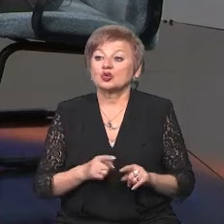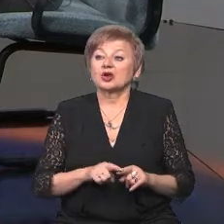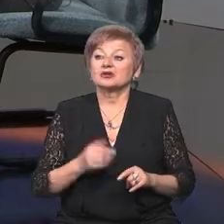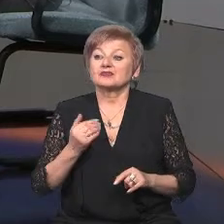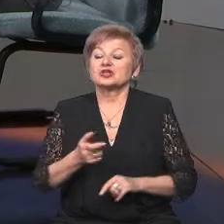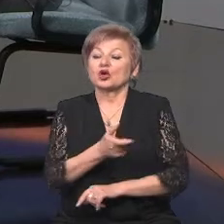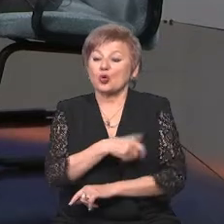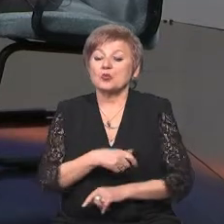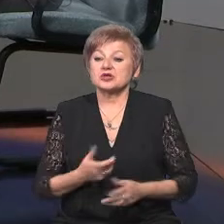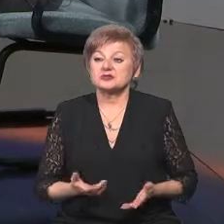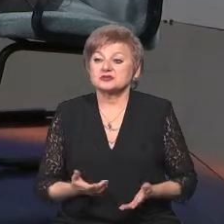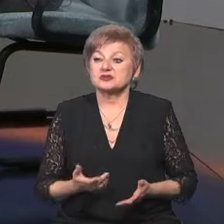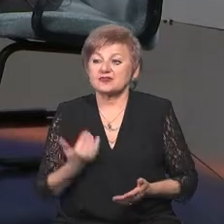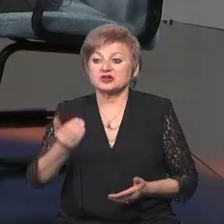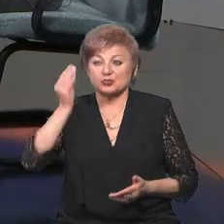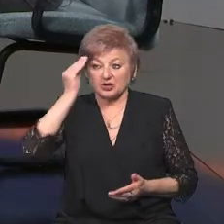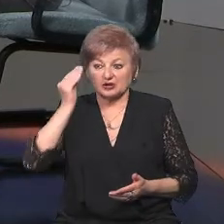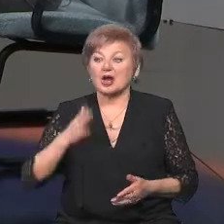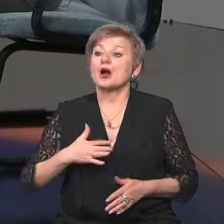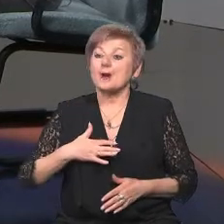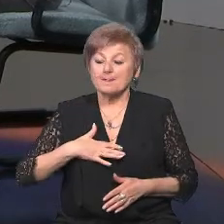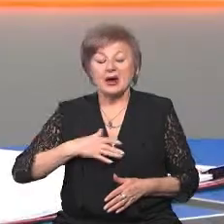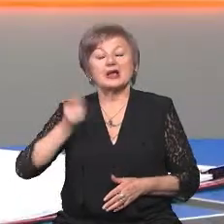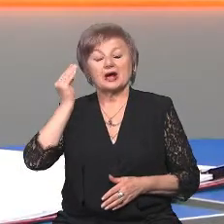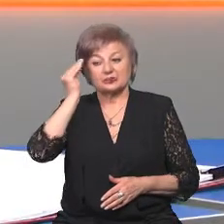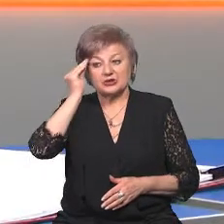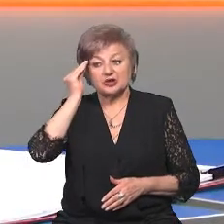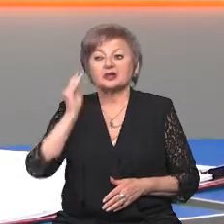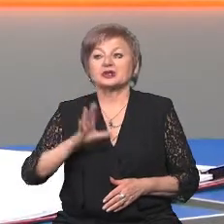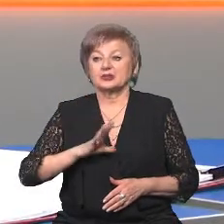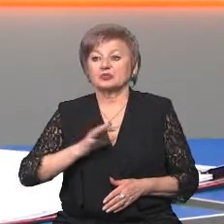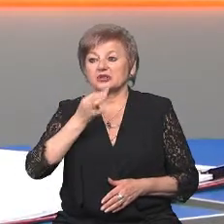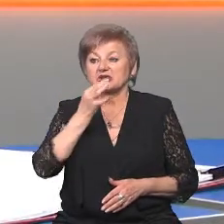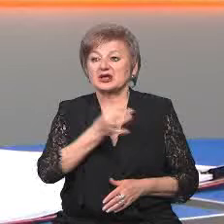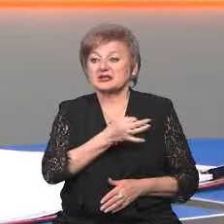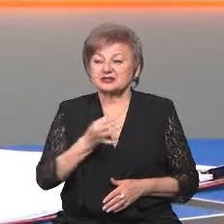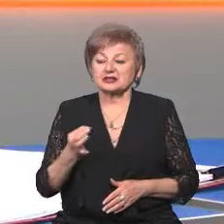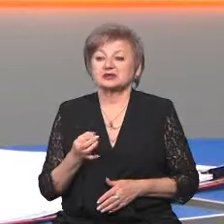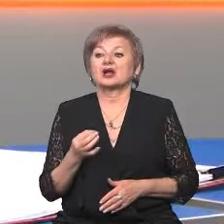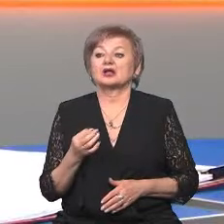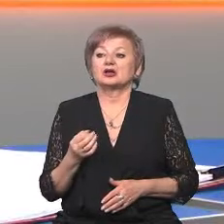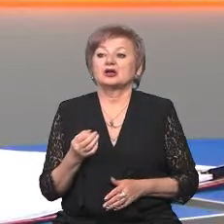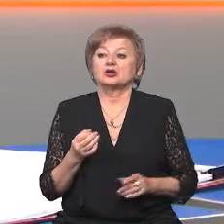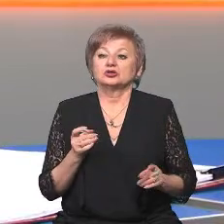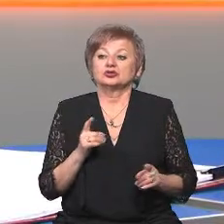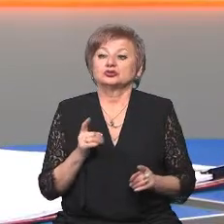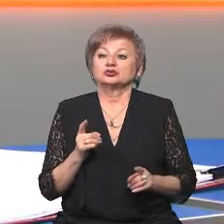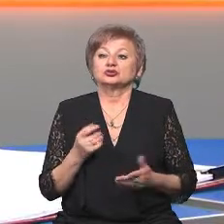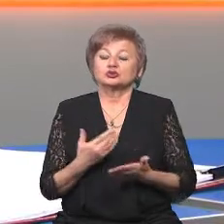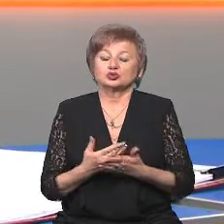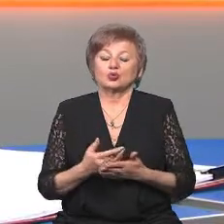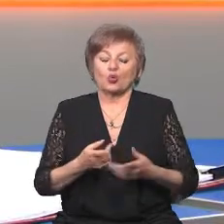вашу думку, як представника все ж таки? Моя думка вже була озвучена, я неодноразово зверталася і до органів